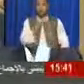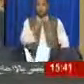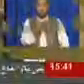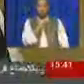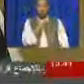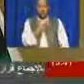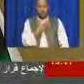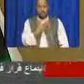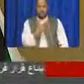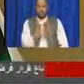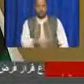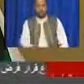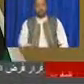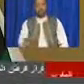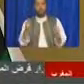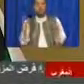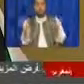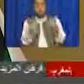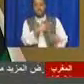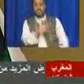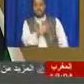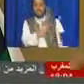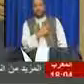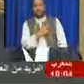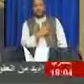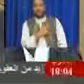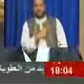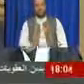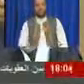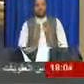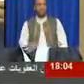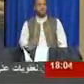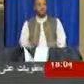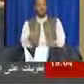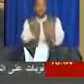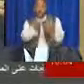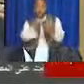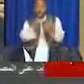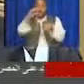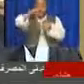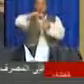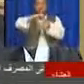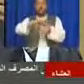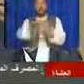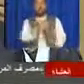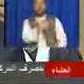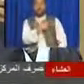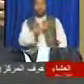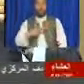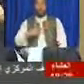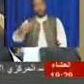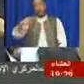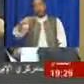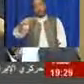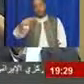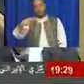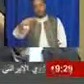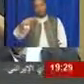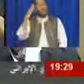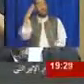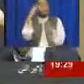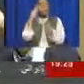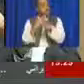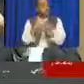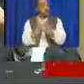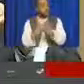وباسم السلفيه وباسم محاربه المنكر وباسم محاربه الشرك هؤلاء الناس ين بغي الحكومه ان تضع حد لهذه المسائل